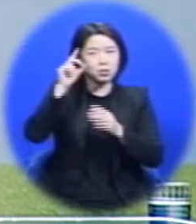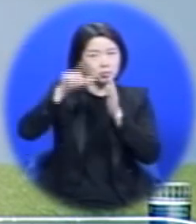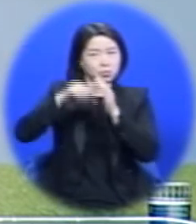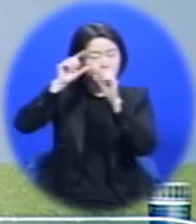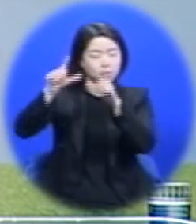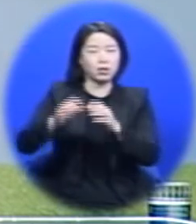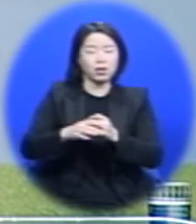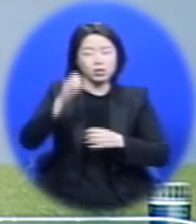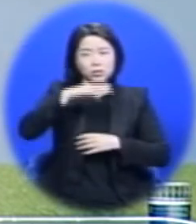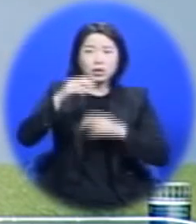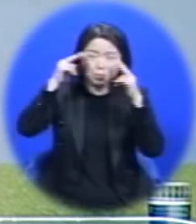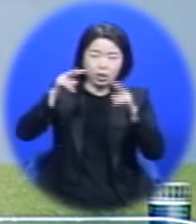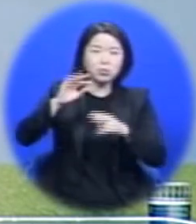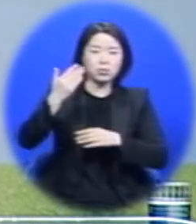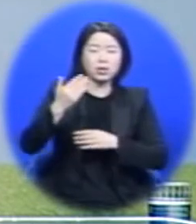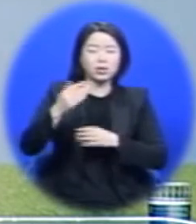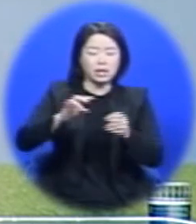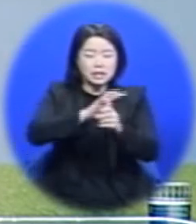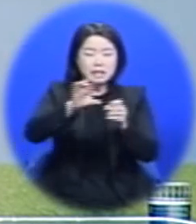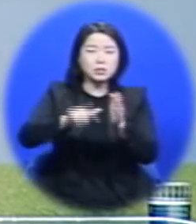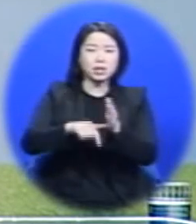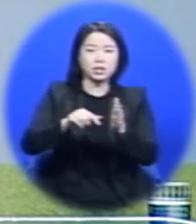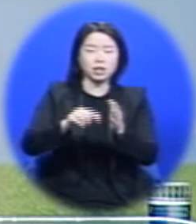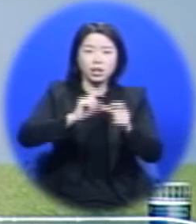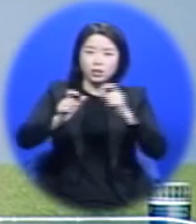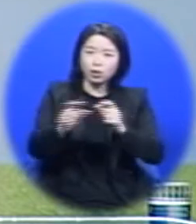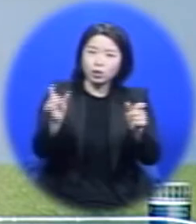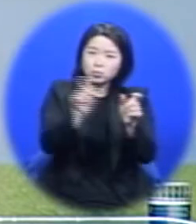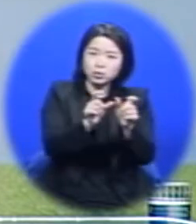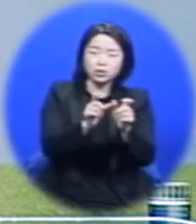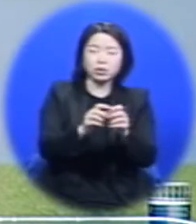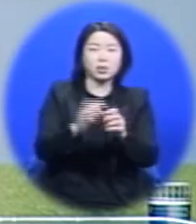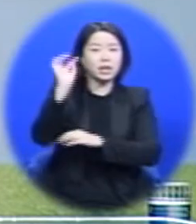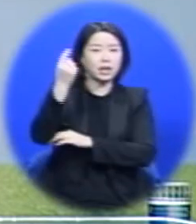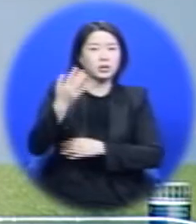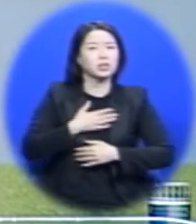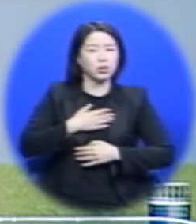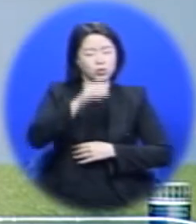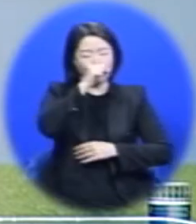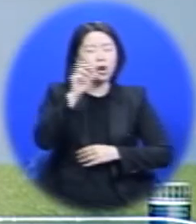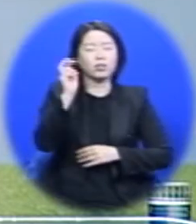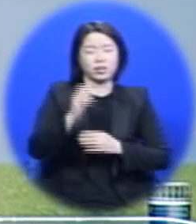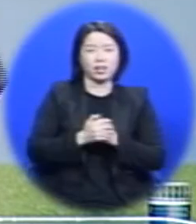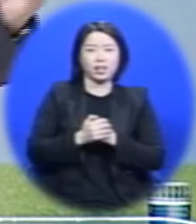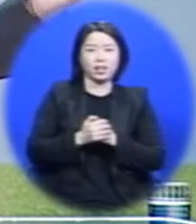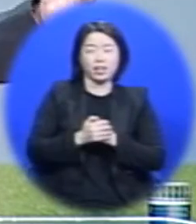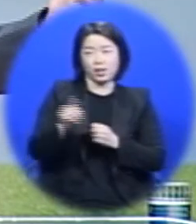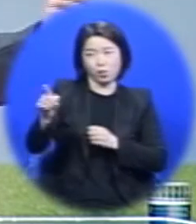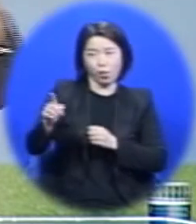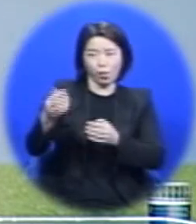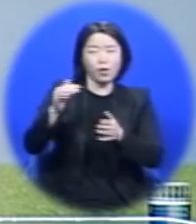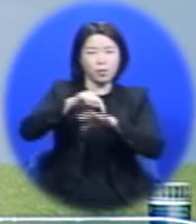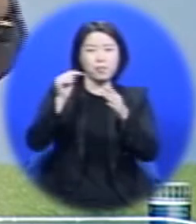바라보라 이러면 될걸. 24시간 그거 하나 덧붙인 것 때문에 다윗이 저를 굉장히 좋아할 것 같아. 야, 너무 마음에